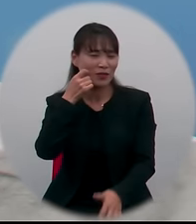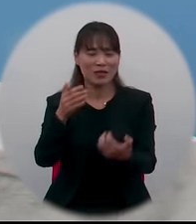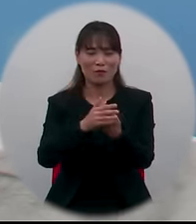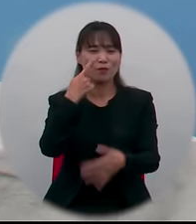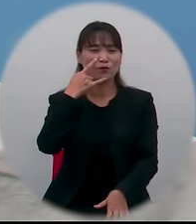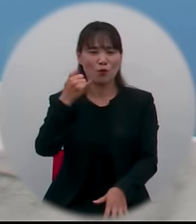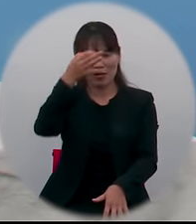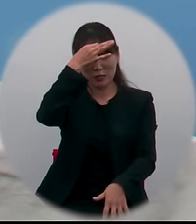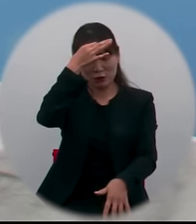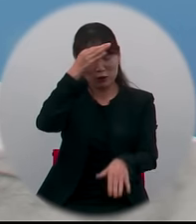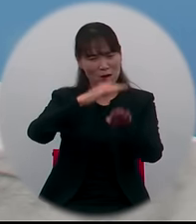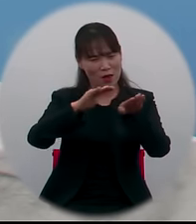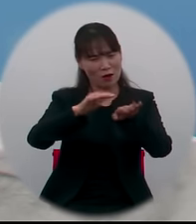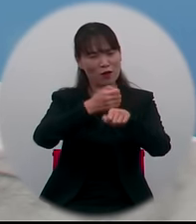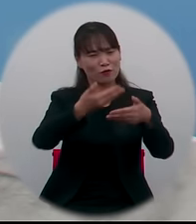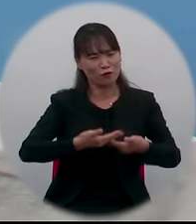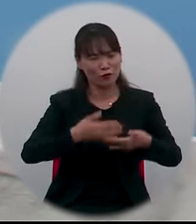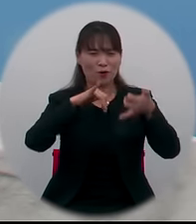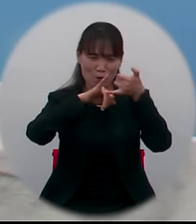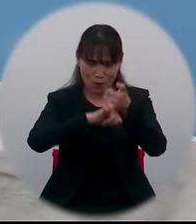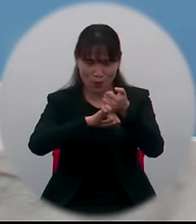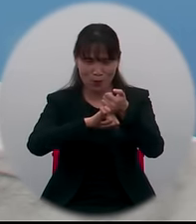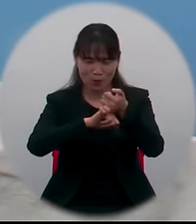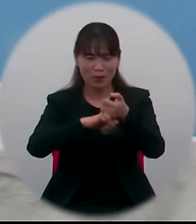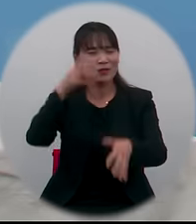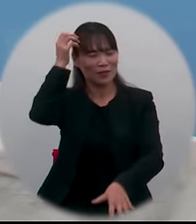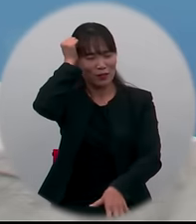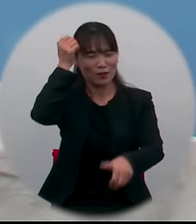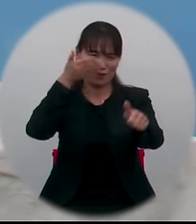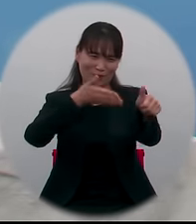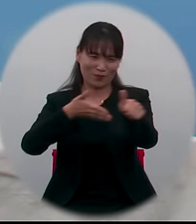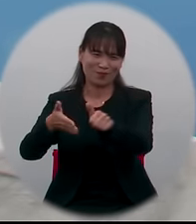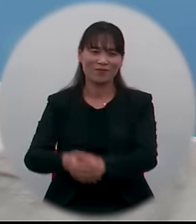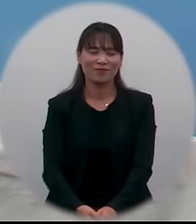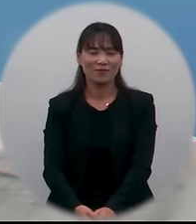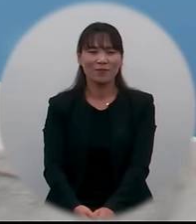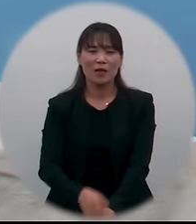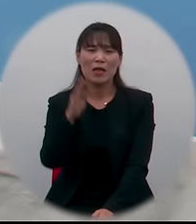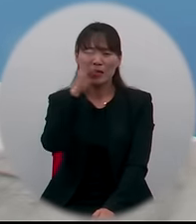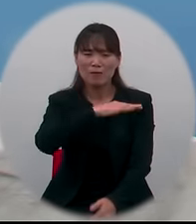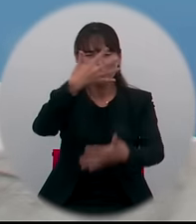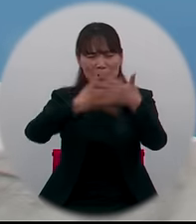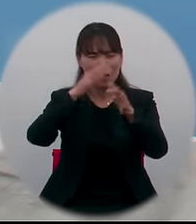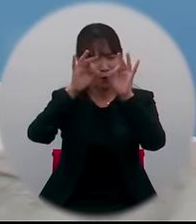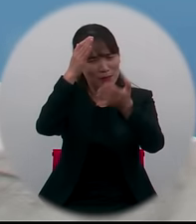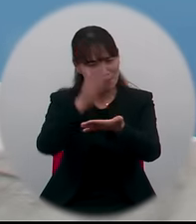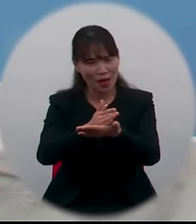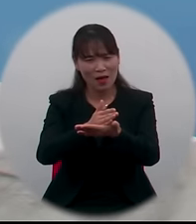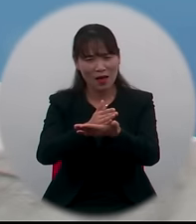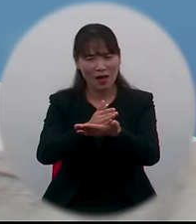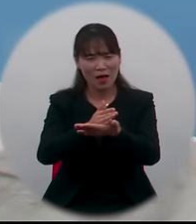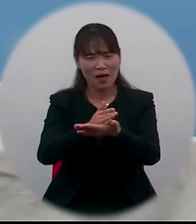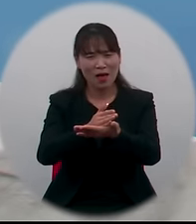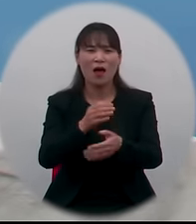함께 기술적 조치를 하시는게 매우 중요하다라는 것 꼭 잊지 말고 그대로 따라해 보시기 바라겠습니다 자 그런데 유의한